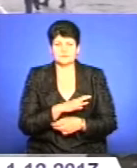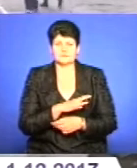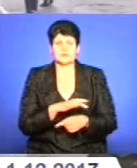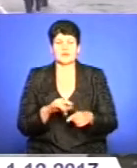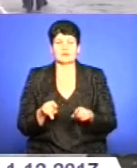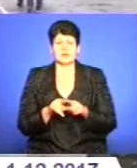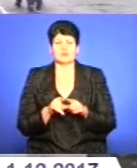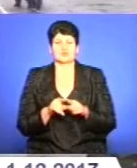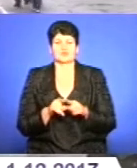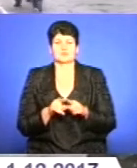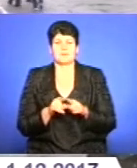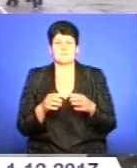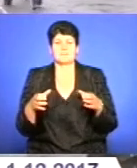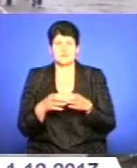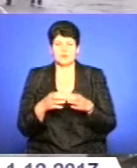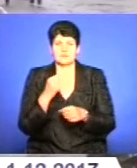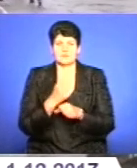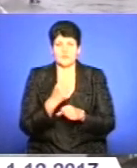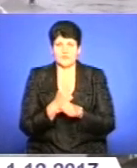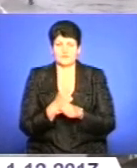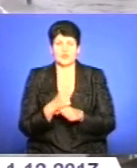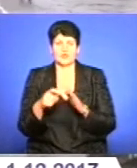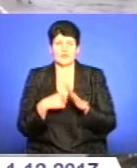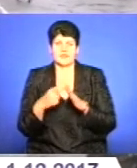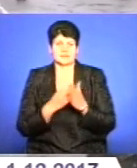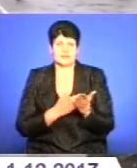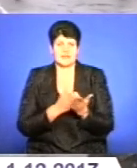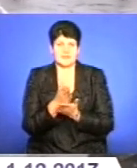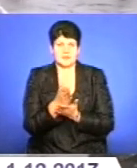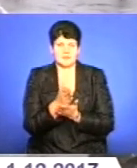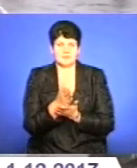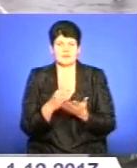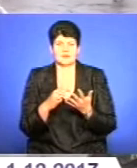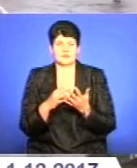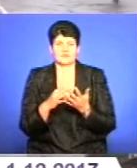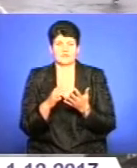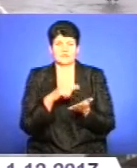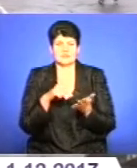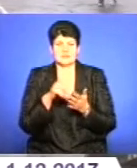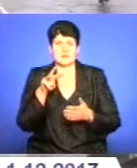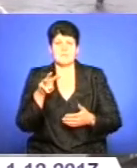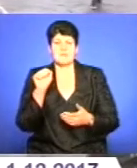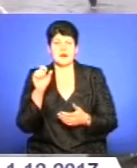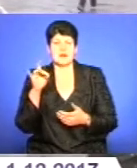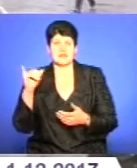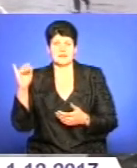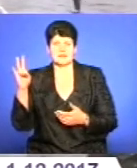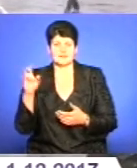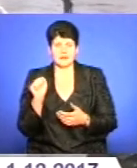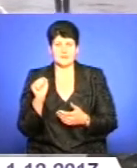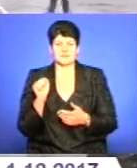підрозділ задіювався на Донецькому напрямку, в населеному пункті Мар'їнка, для